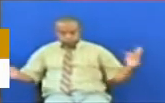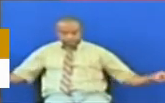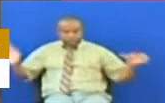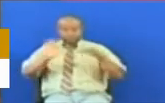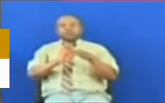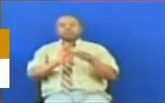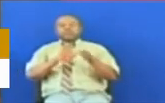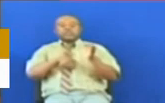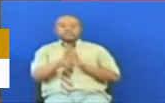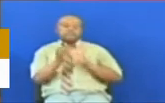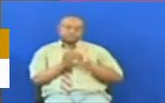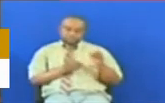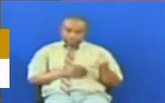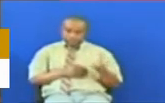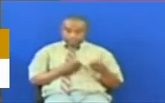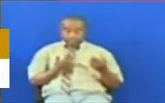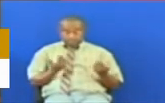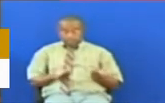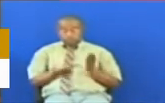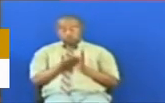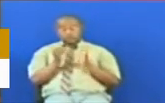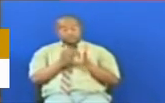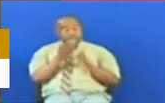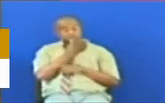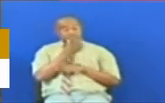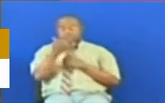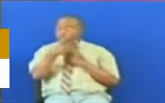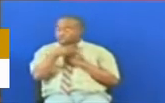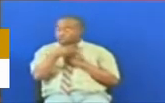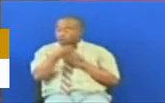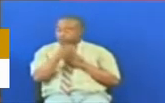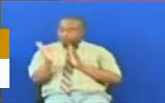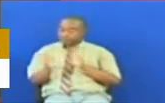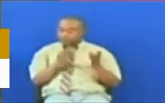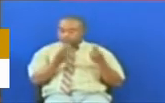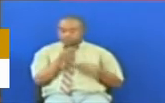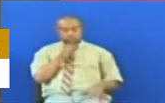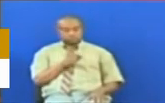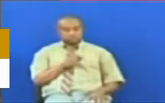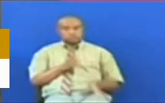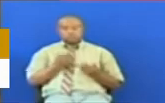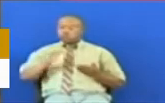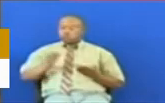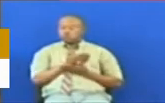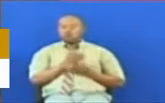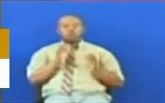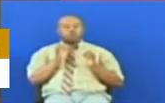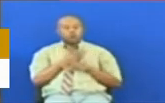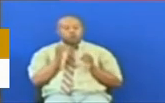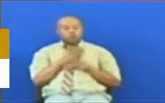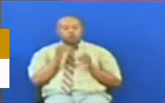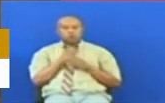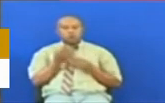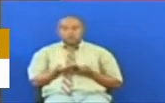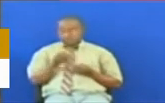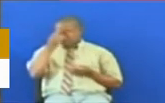sheria. Tunaomba hata sheria zinazokuja basi zifuate mpango huu ili kuondosha malalamiko ambayo pengine ni ushirikishwaji